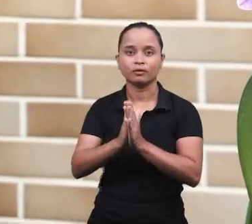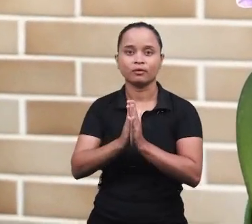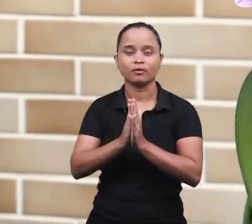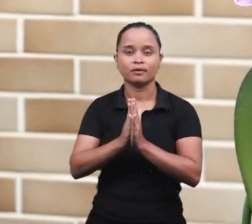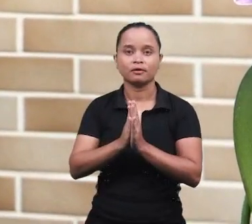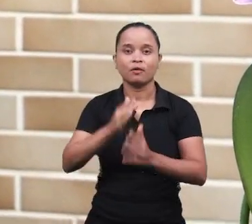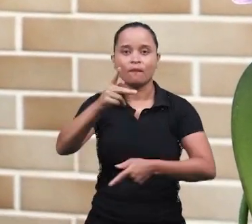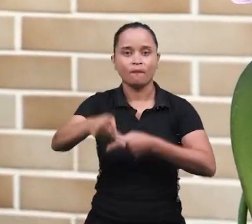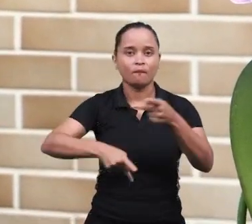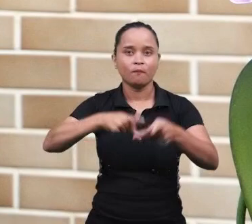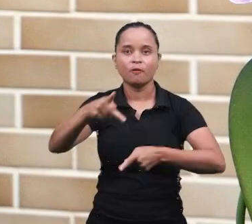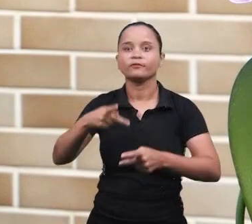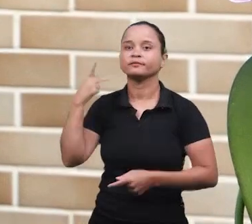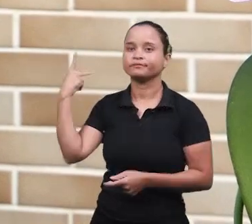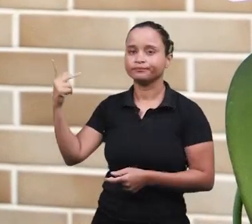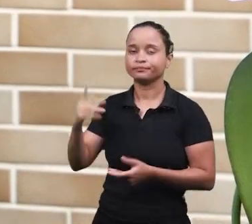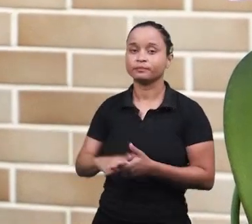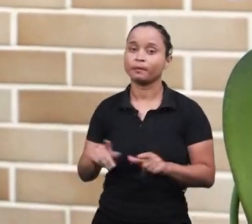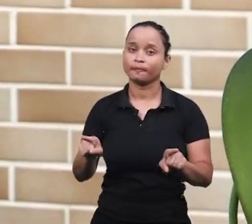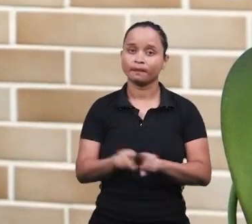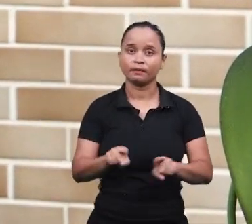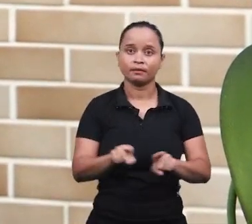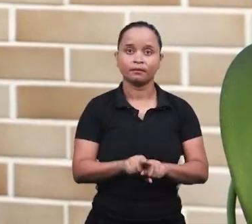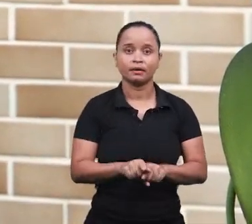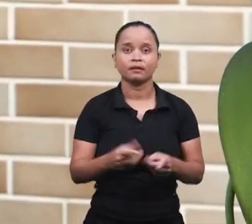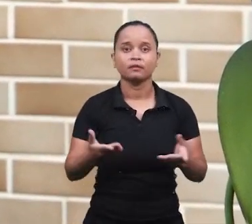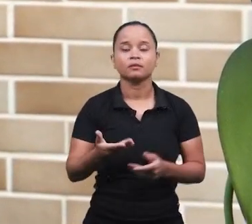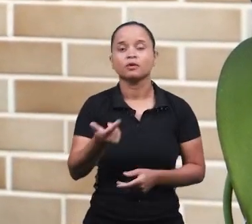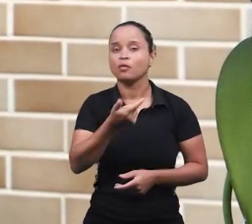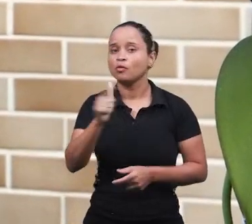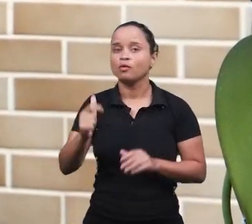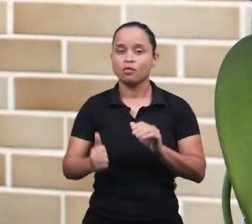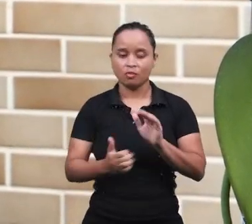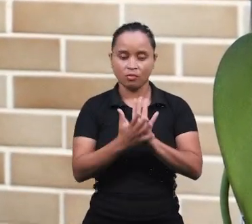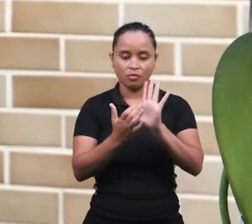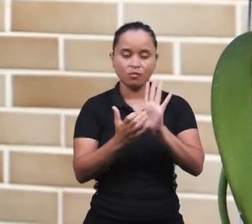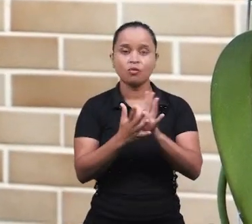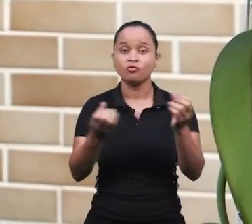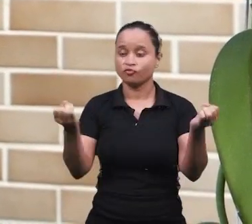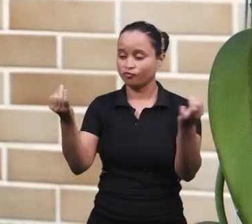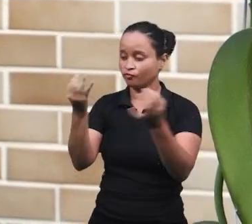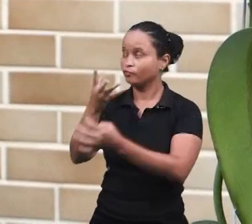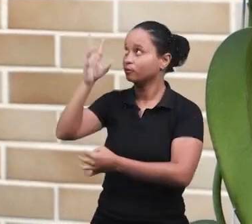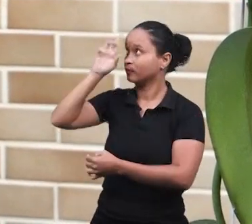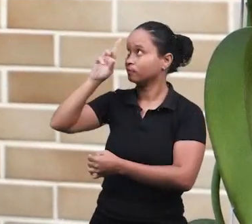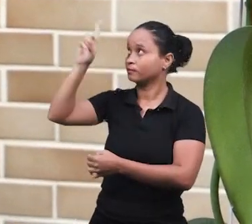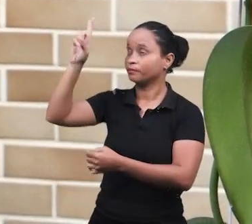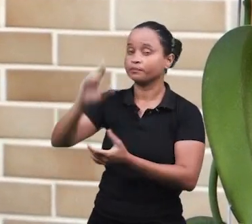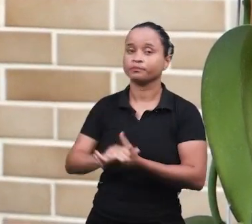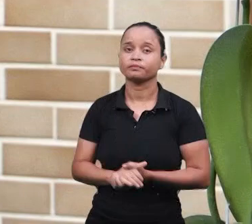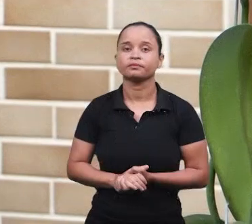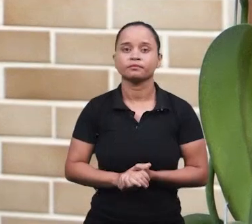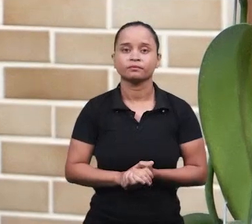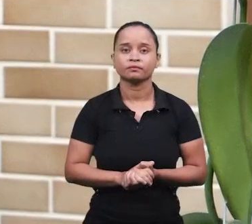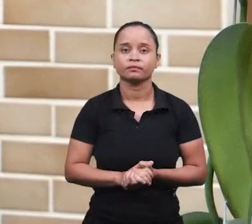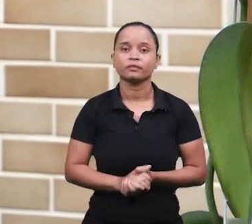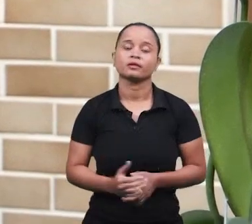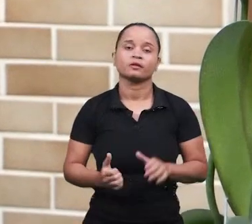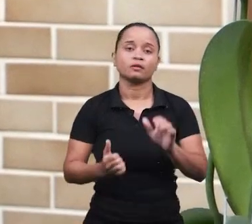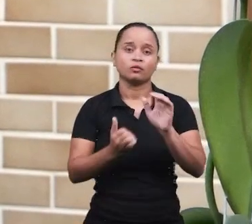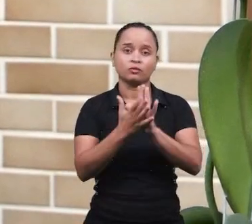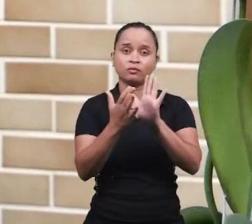La prière de son peuple. Et aussi nous allons voir encore une louange de glorification au Seigneur. La lettre